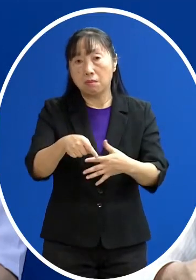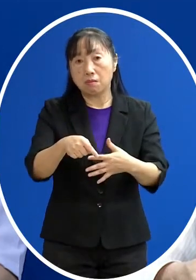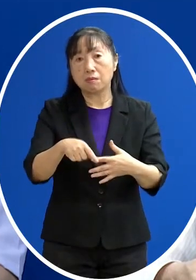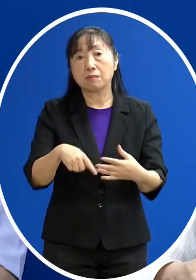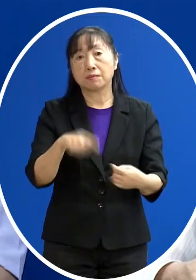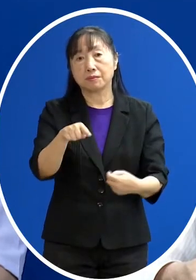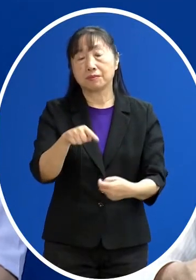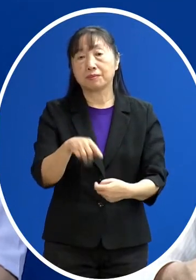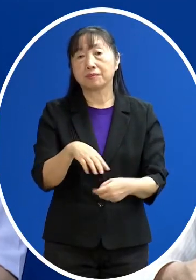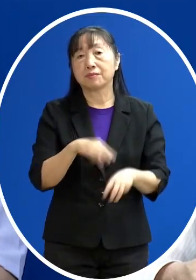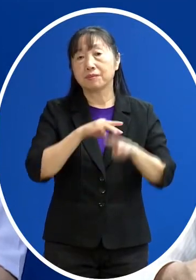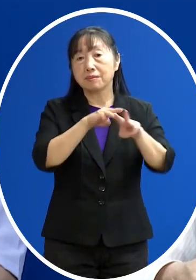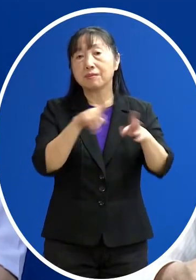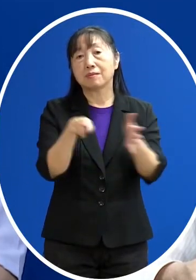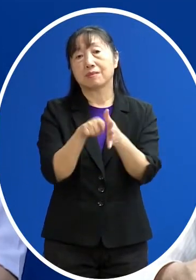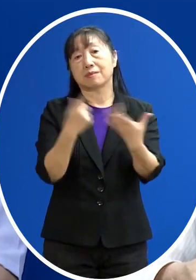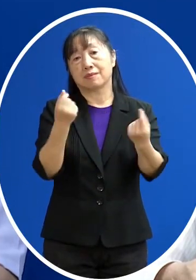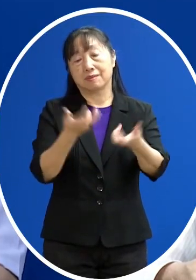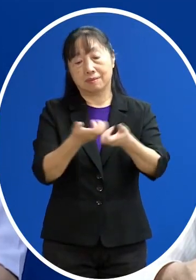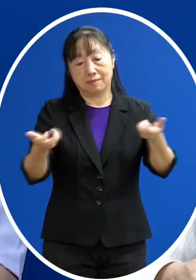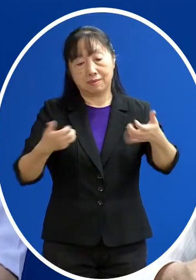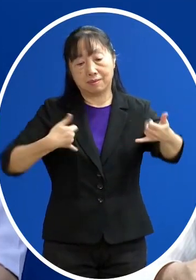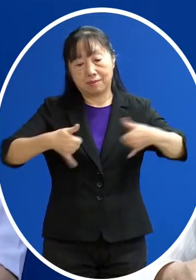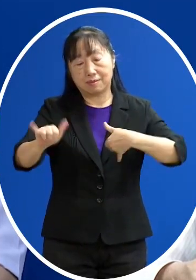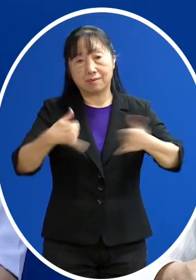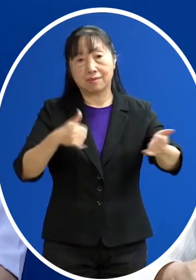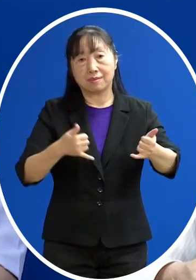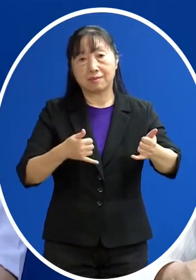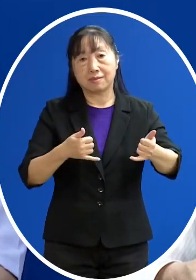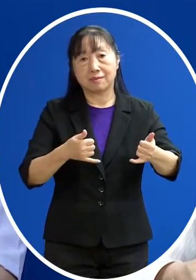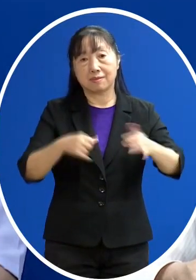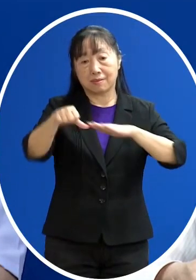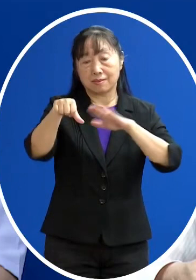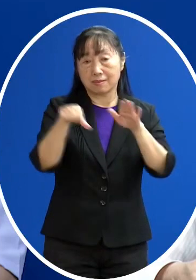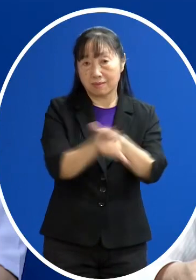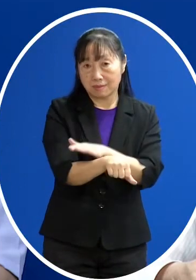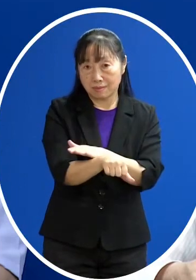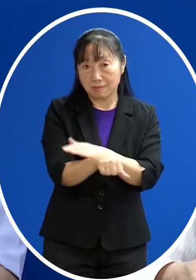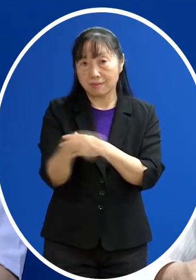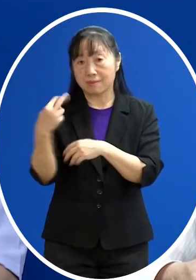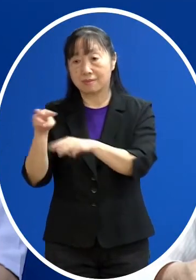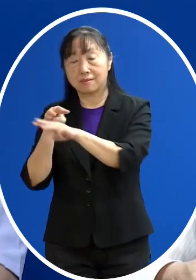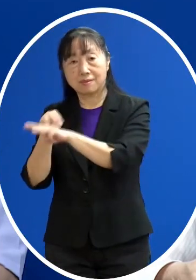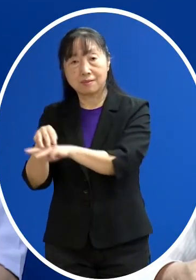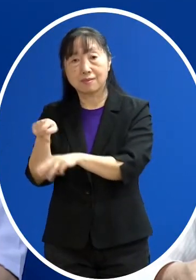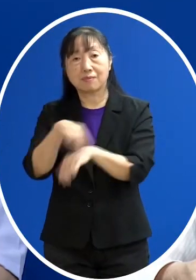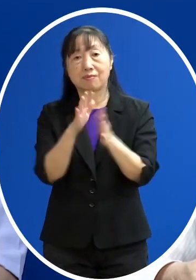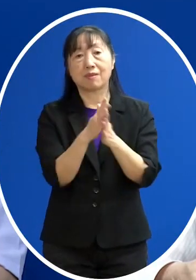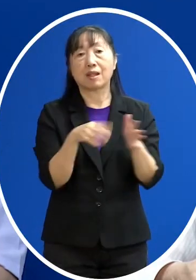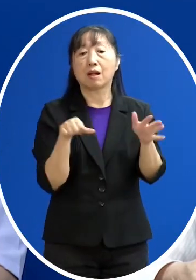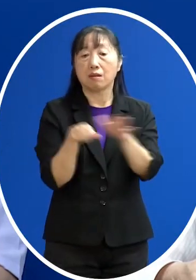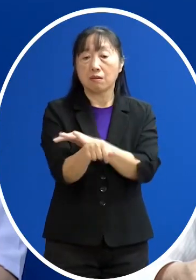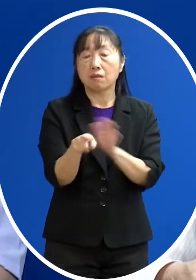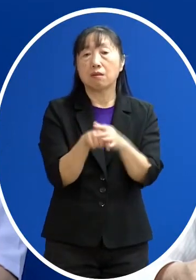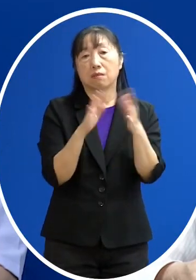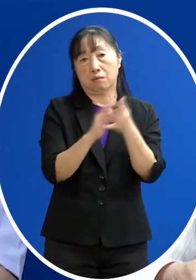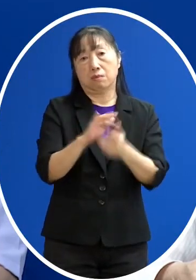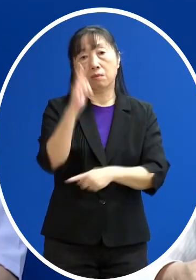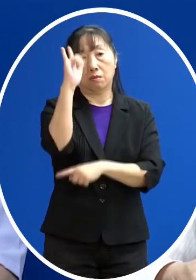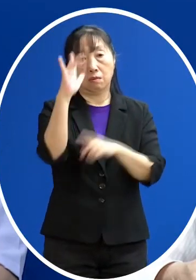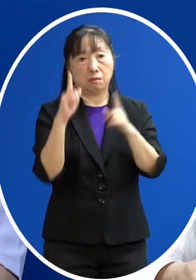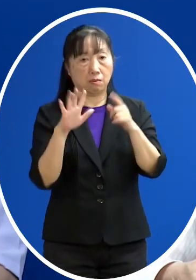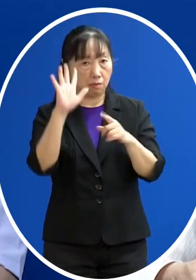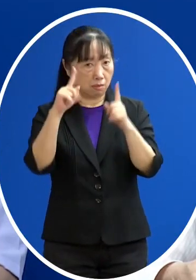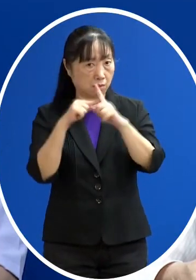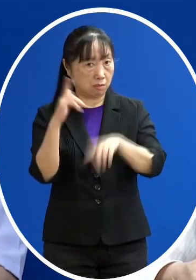口在出要分流，那么在入口的部分呢，要有派员驻守，落实10连制。那